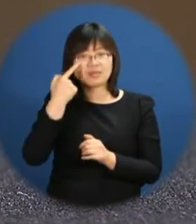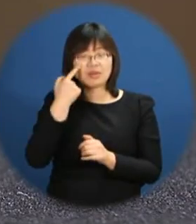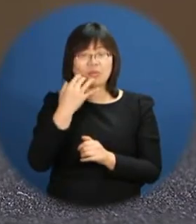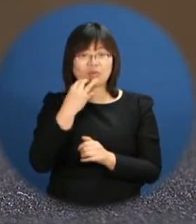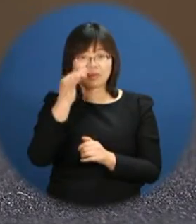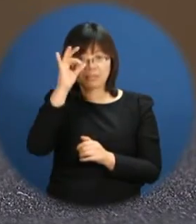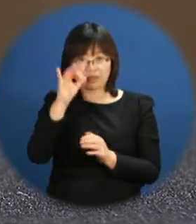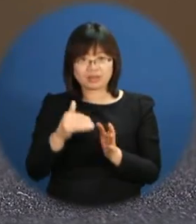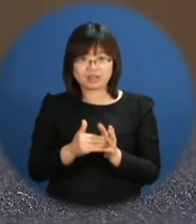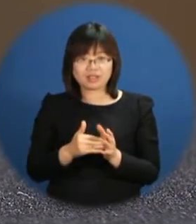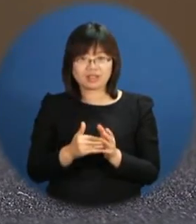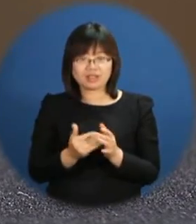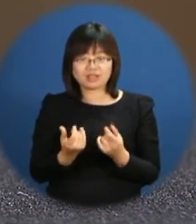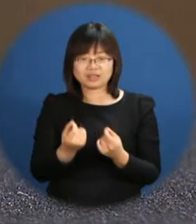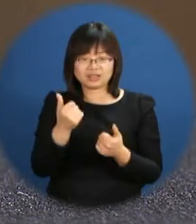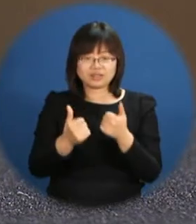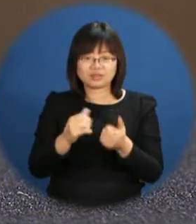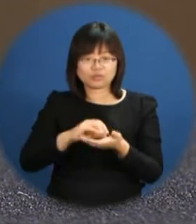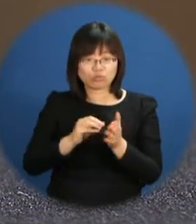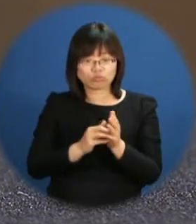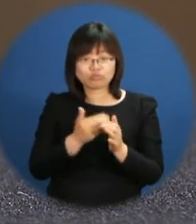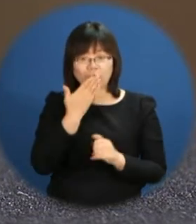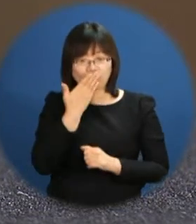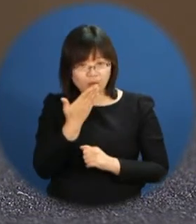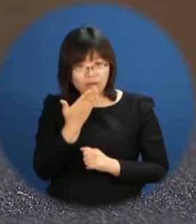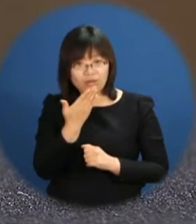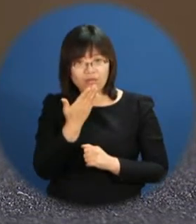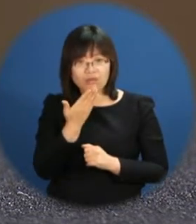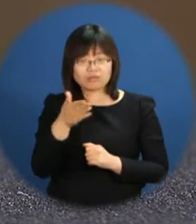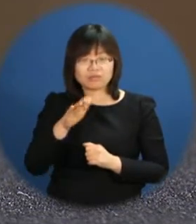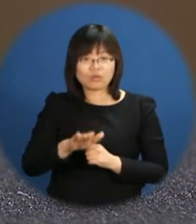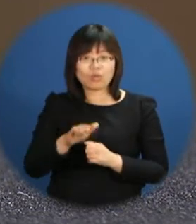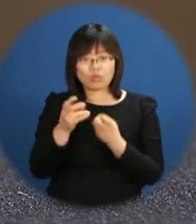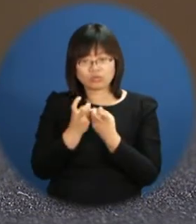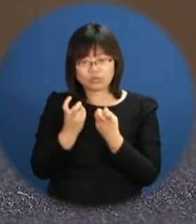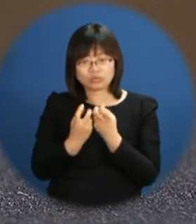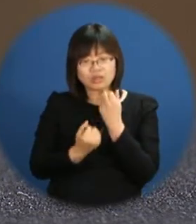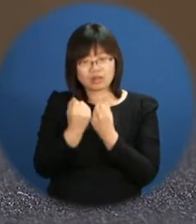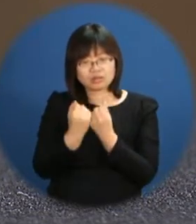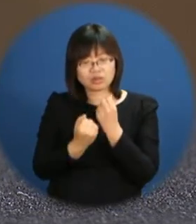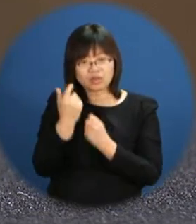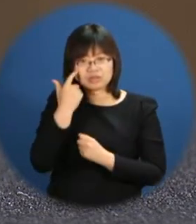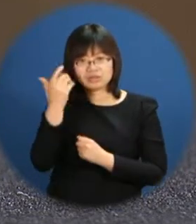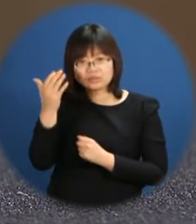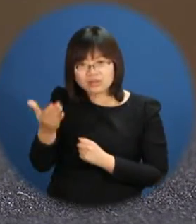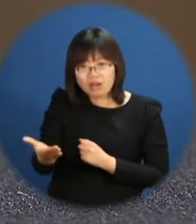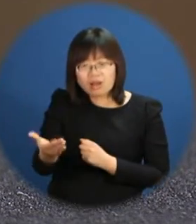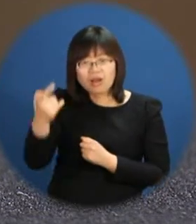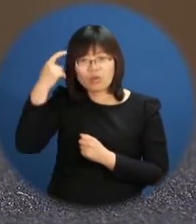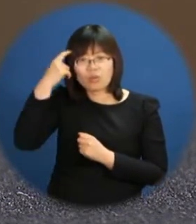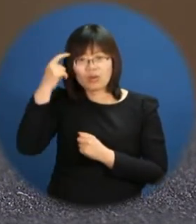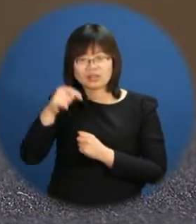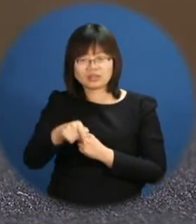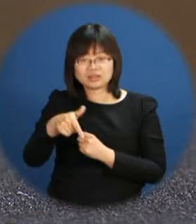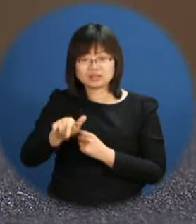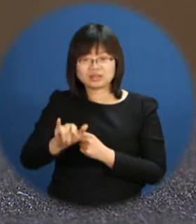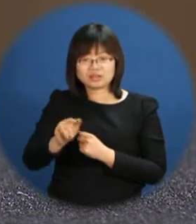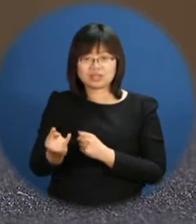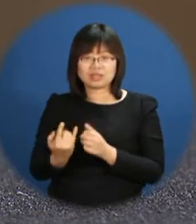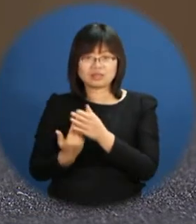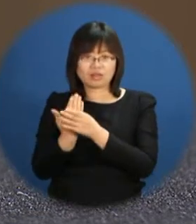봤죠 이 사람도 이 실험 정도 못할 사람이 아닌데 이거 어떻게 해석하는 야 왜 이 놈의 기체가